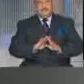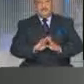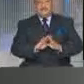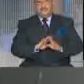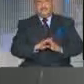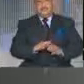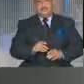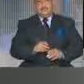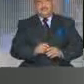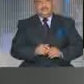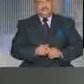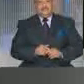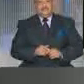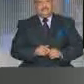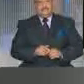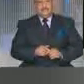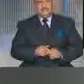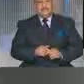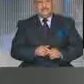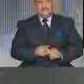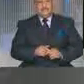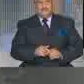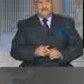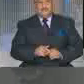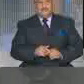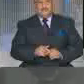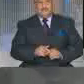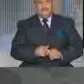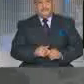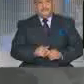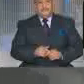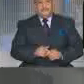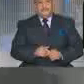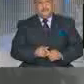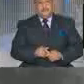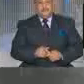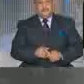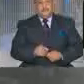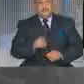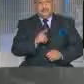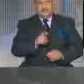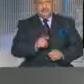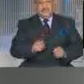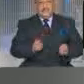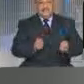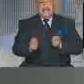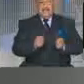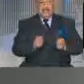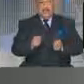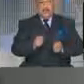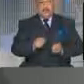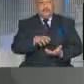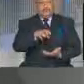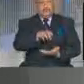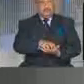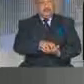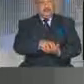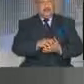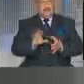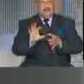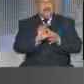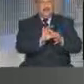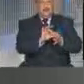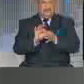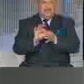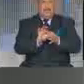أظن أن المنظومة البنكية بتونس ستتعاون بصفة خاصة مع ملفات الباعثين الشبان المنتمين لمنطقة الجنوب